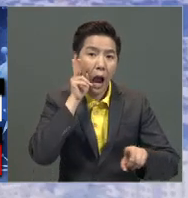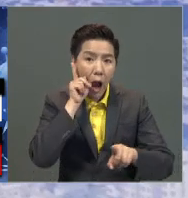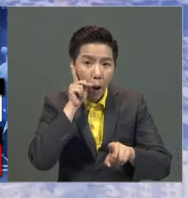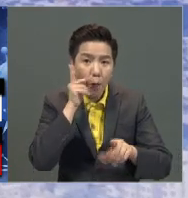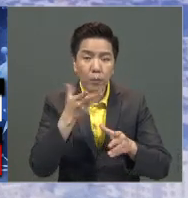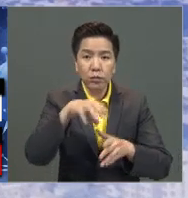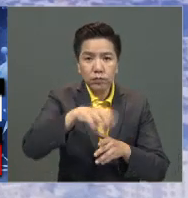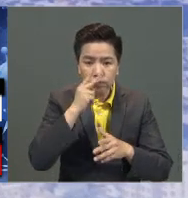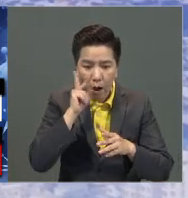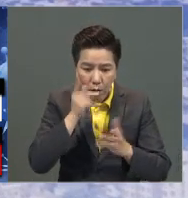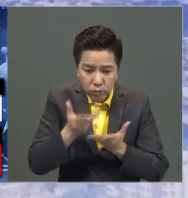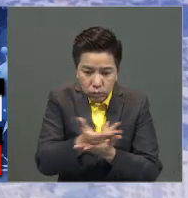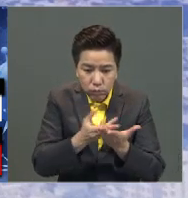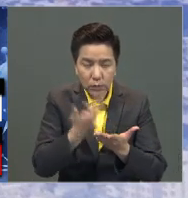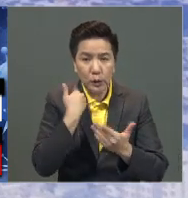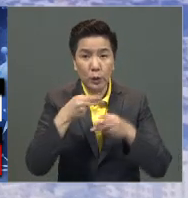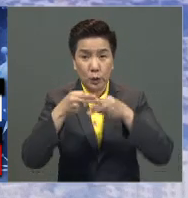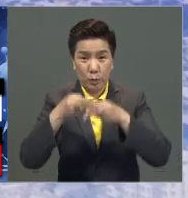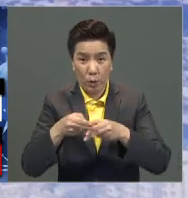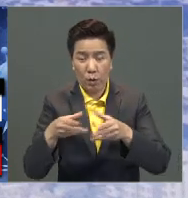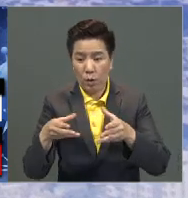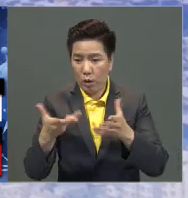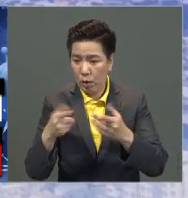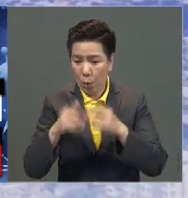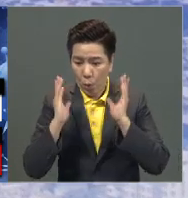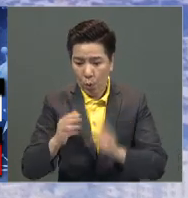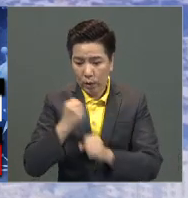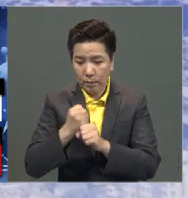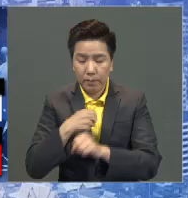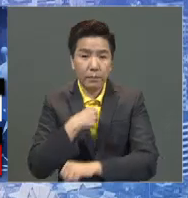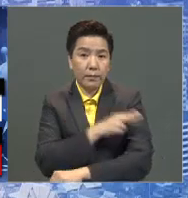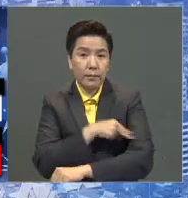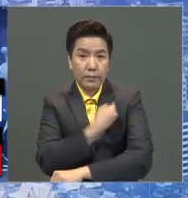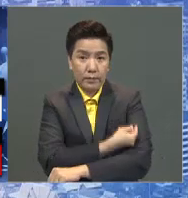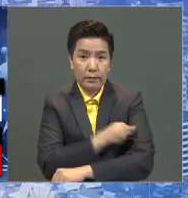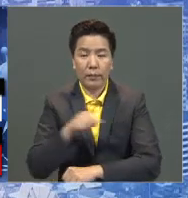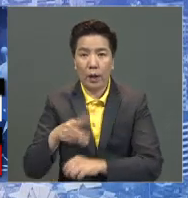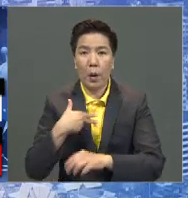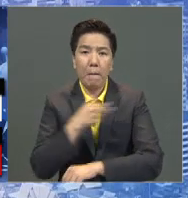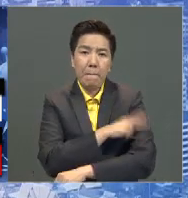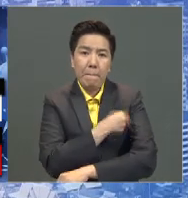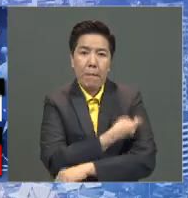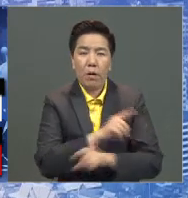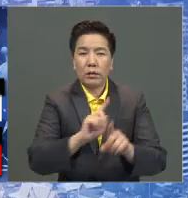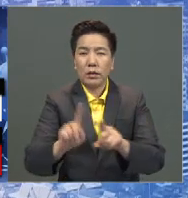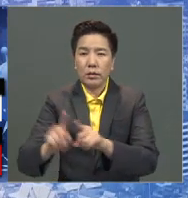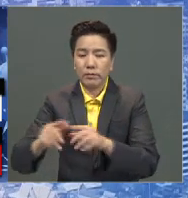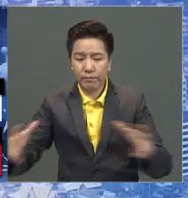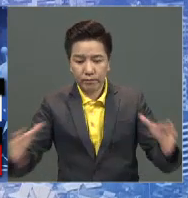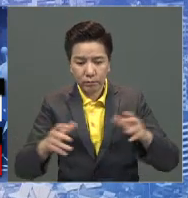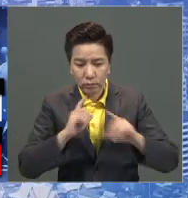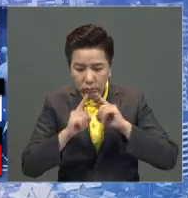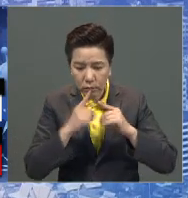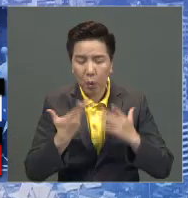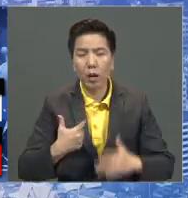แล้วก็โดยเฉพาะอย่างยิ่งก็คือเจ้าหน้าที่ด้านสาธารณสุขครับก็คุณหมอทั้งหลายก็มายืนยันกับเราว่